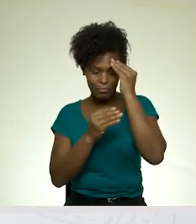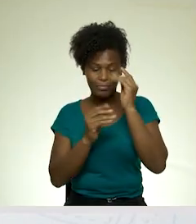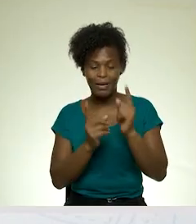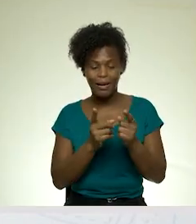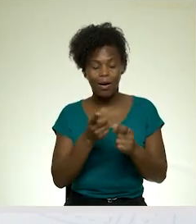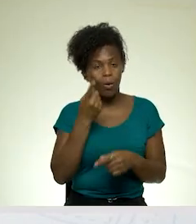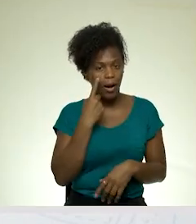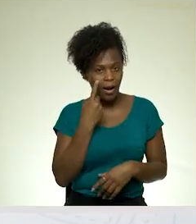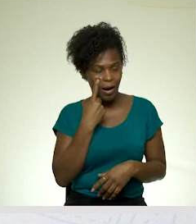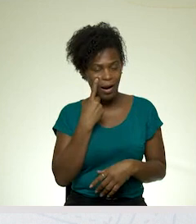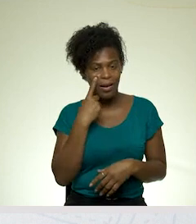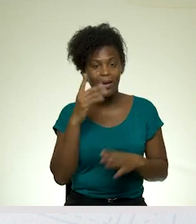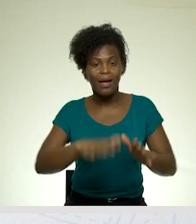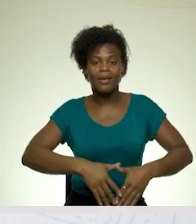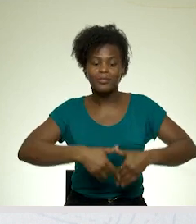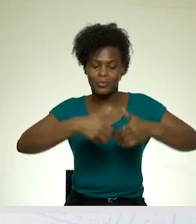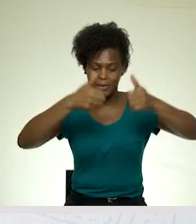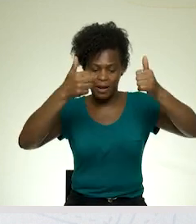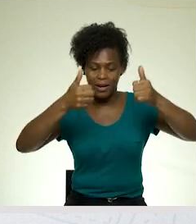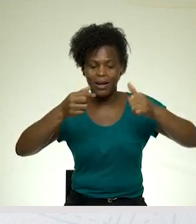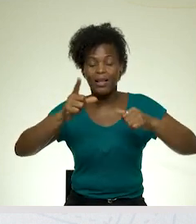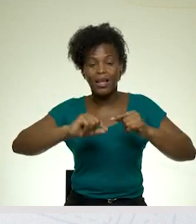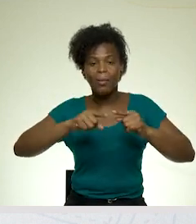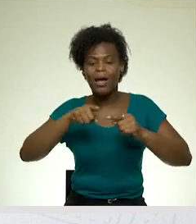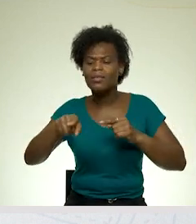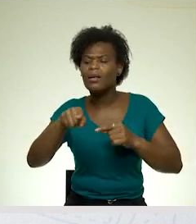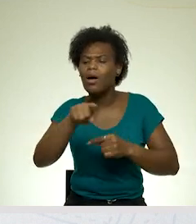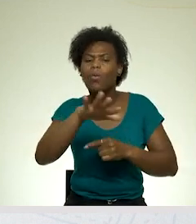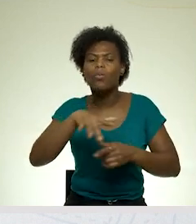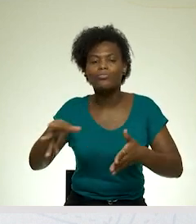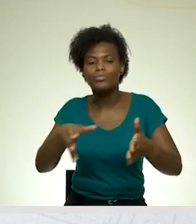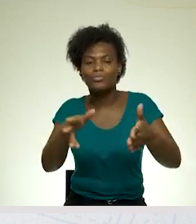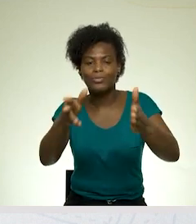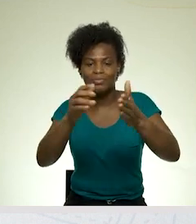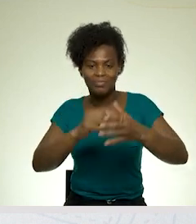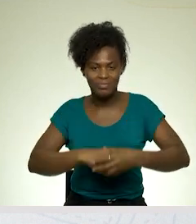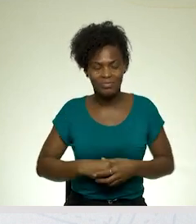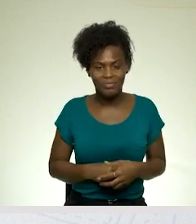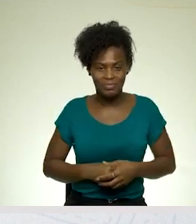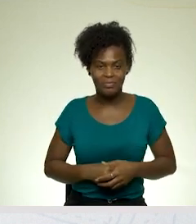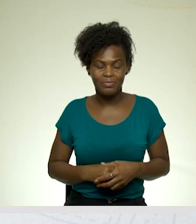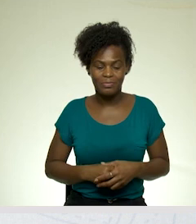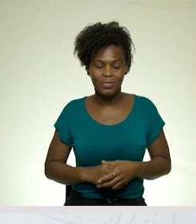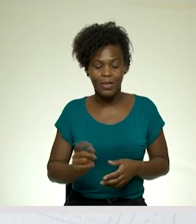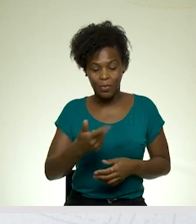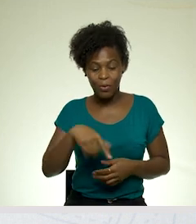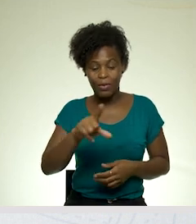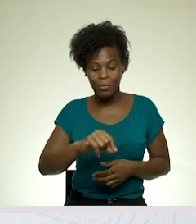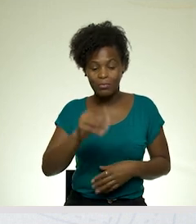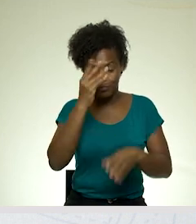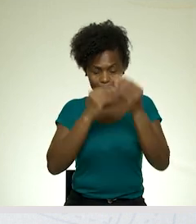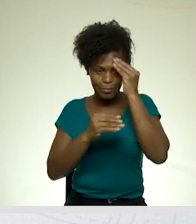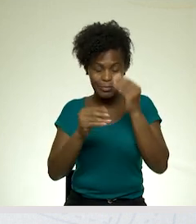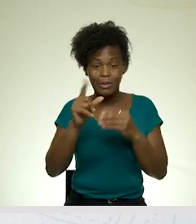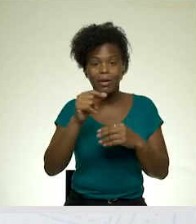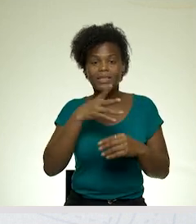à connaître la ville et à indiquer le chemin. Nous avons appris également